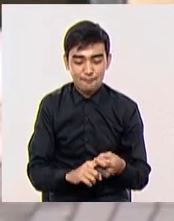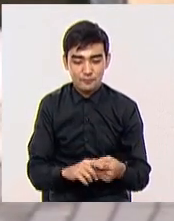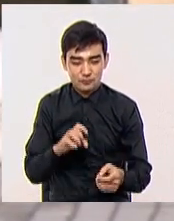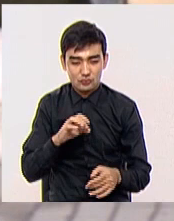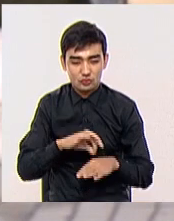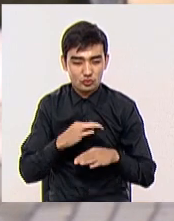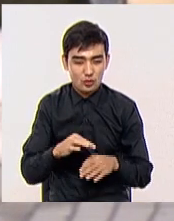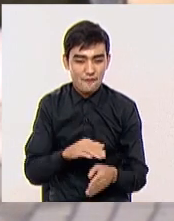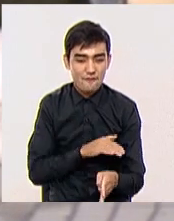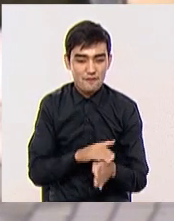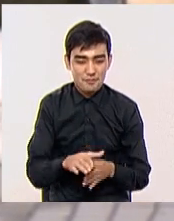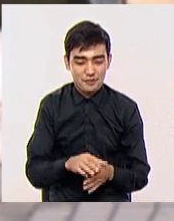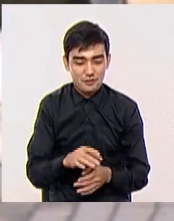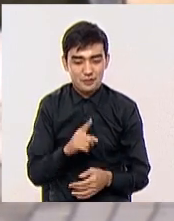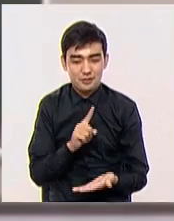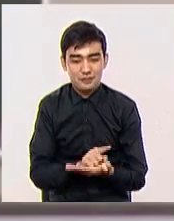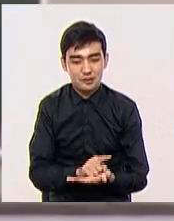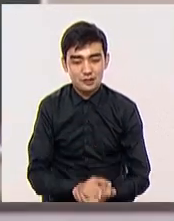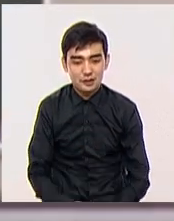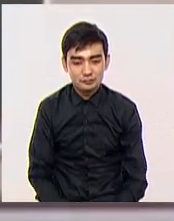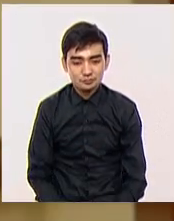қатаң сақтауға міндетті.